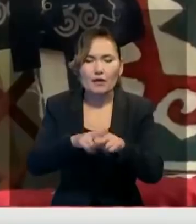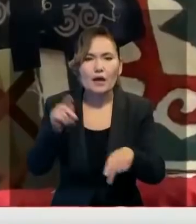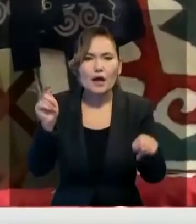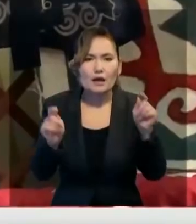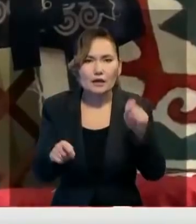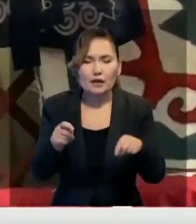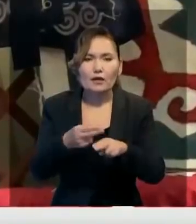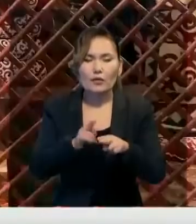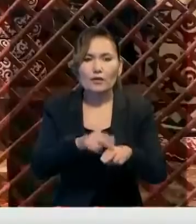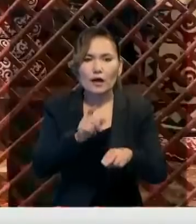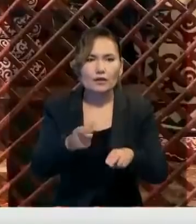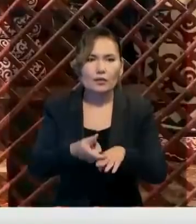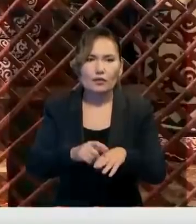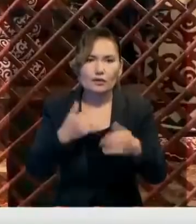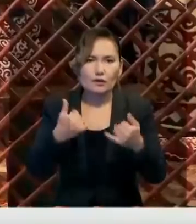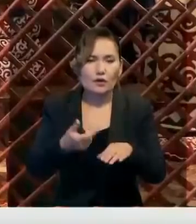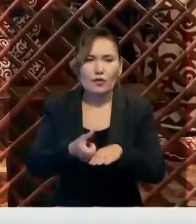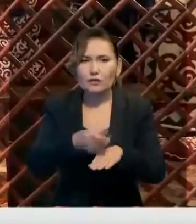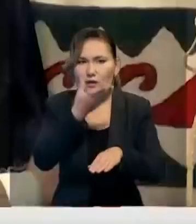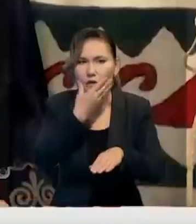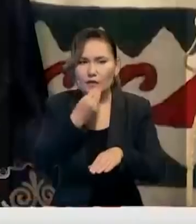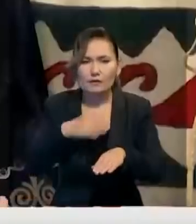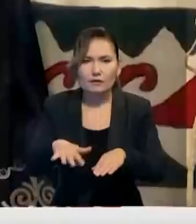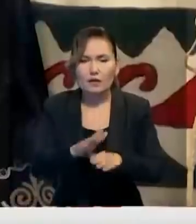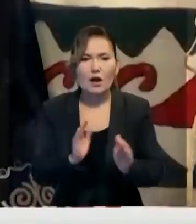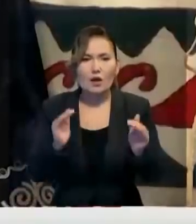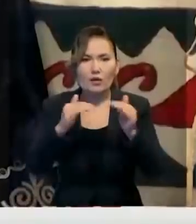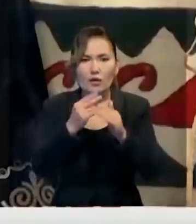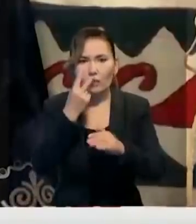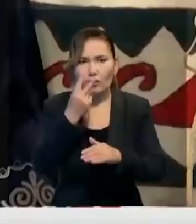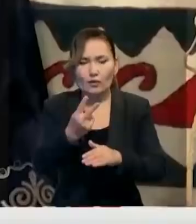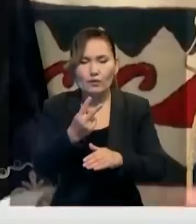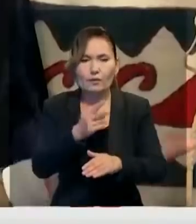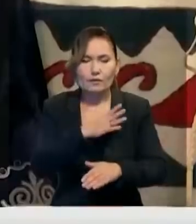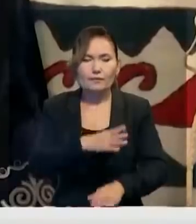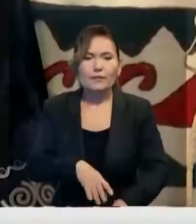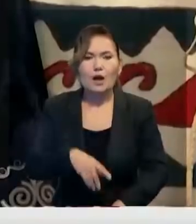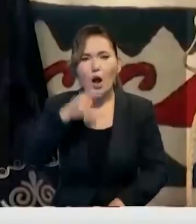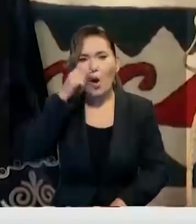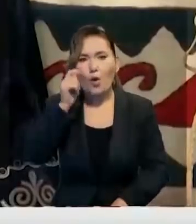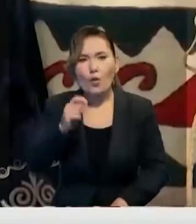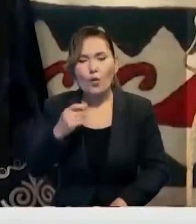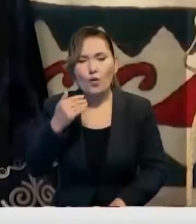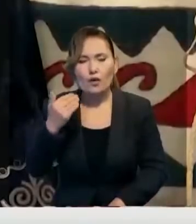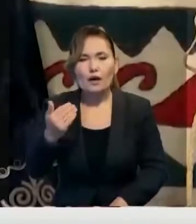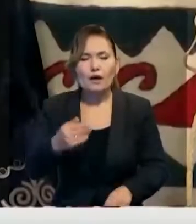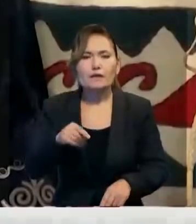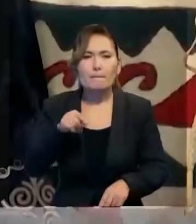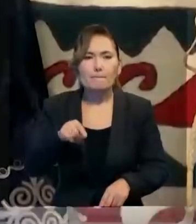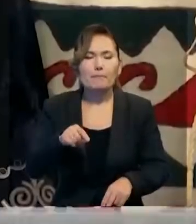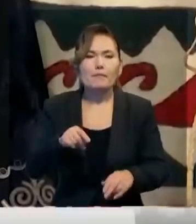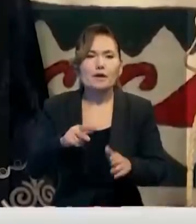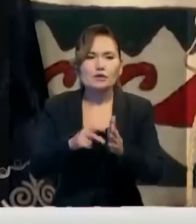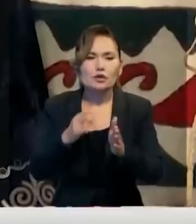назарына жаңа жасақталған киіз үйді ұсынды. Я нахожусь в юрте. Украинаға 1898 жылы